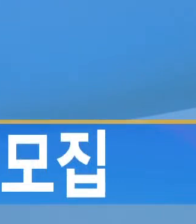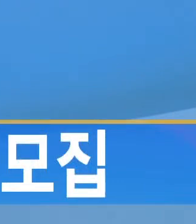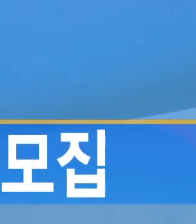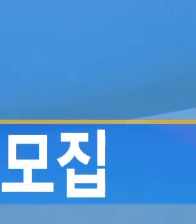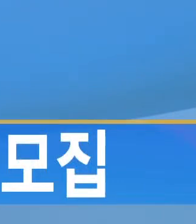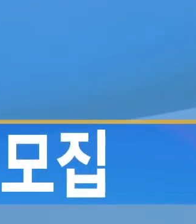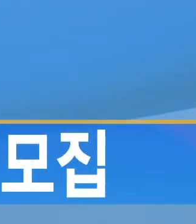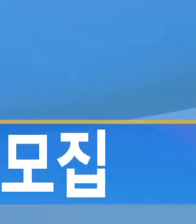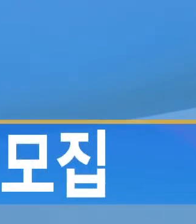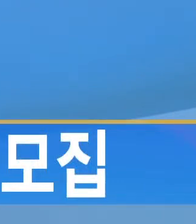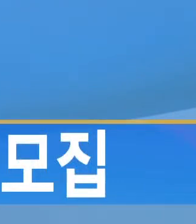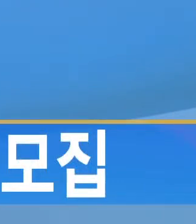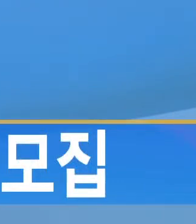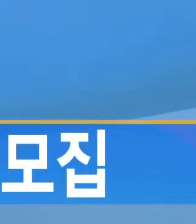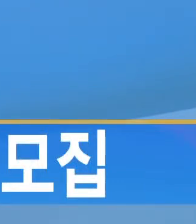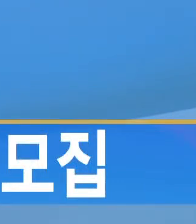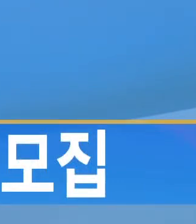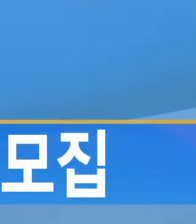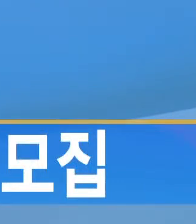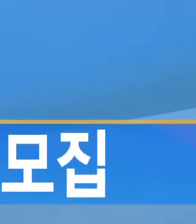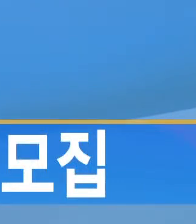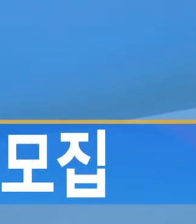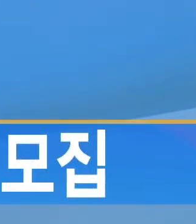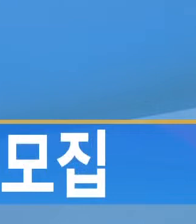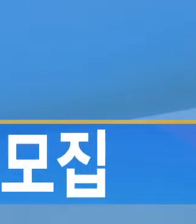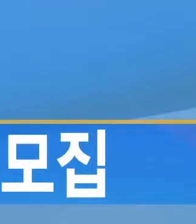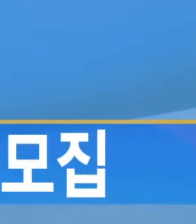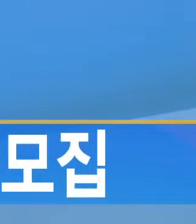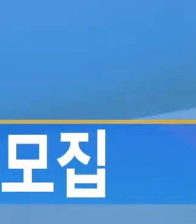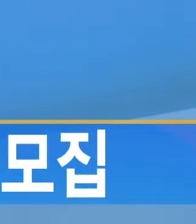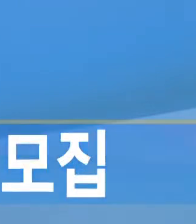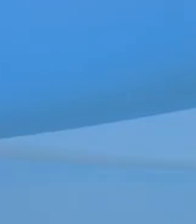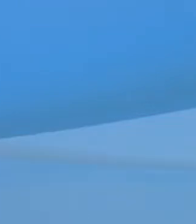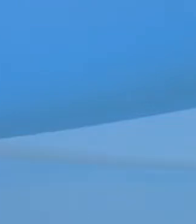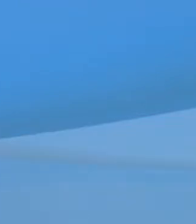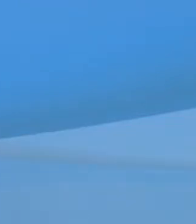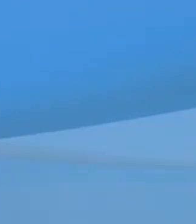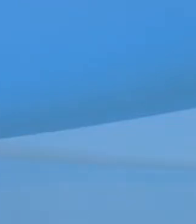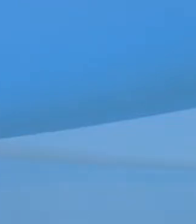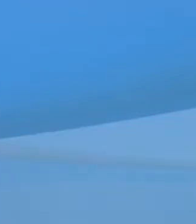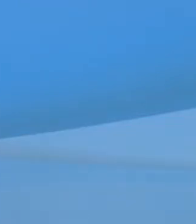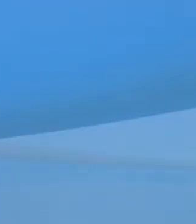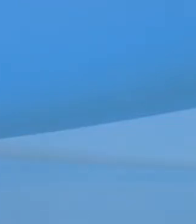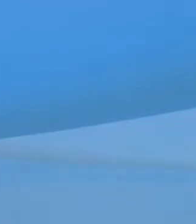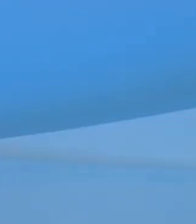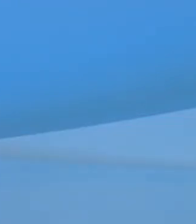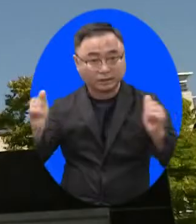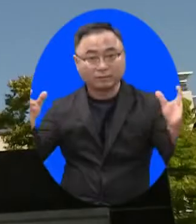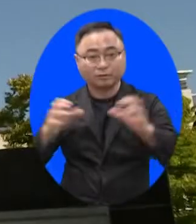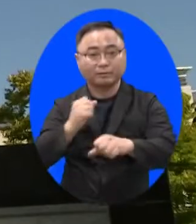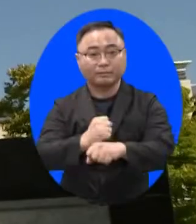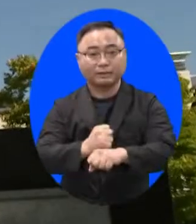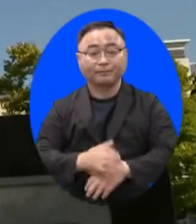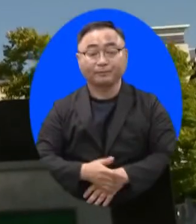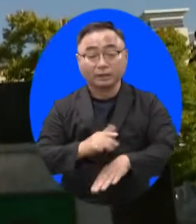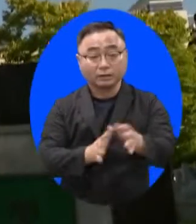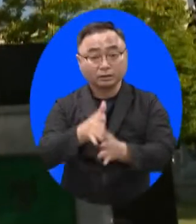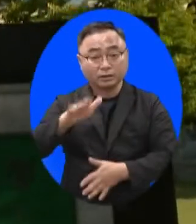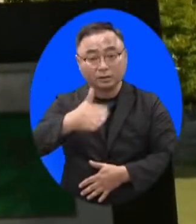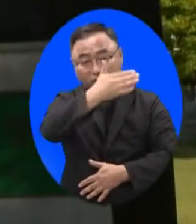신청자를 모집합니다. 자세한 소식 대전시 인터넷방송 장상아 아나운서가 전해드립니다.